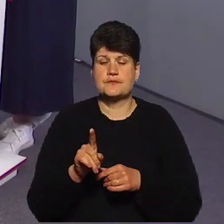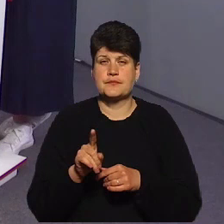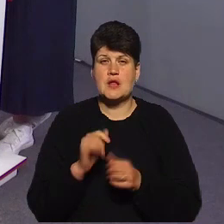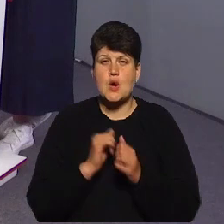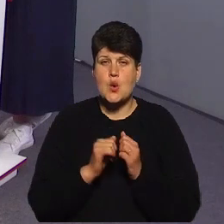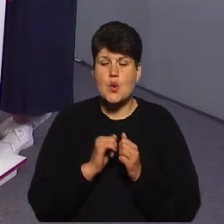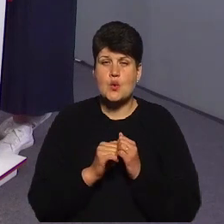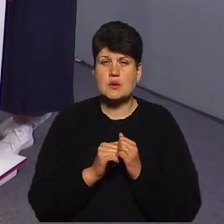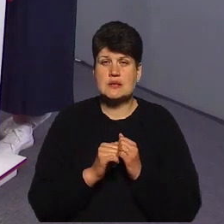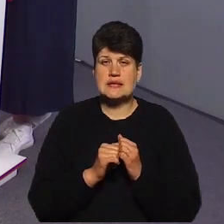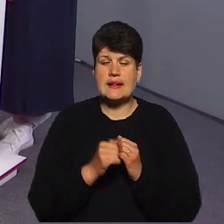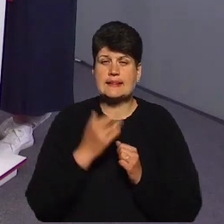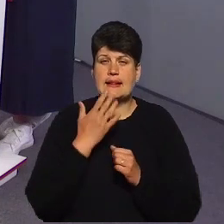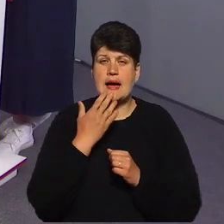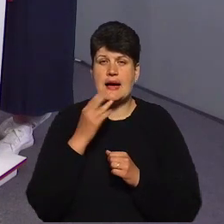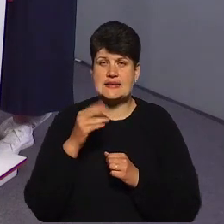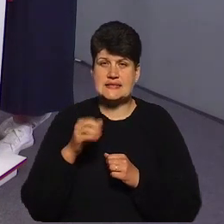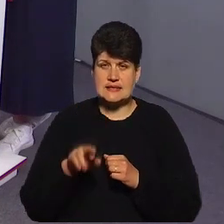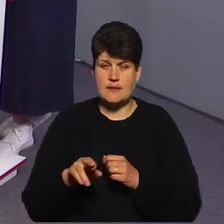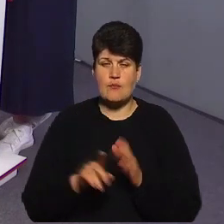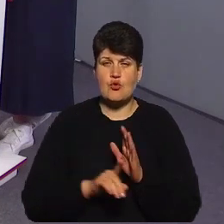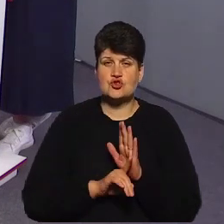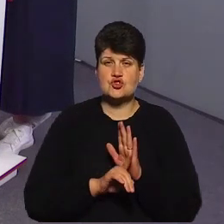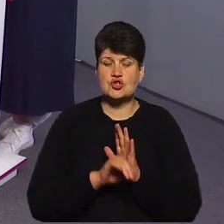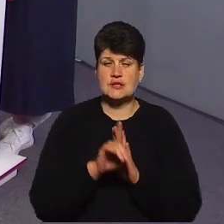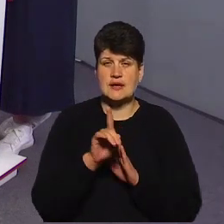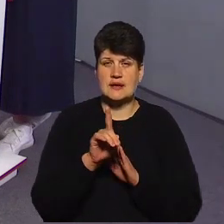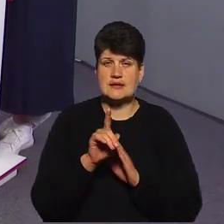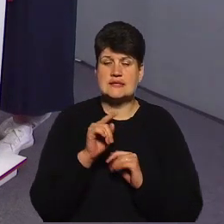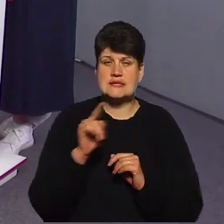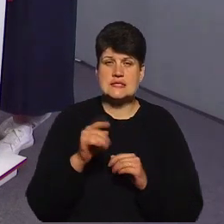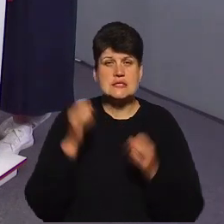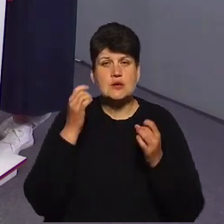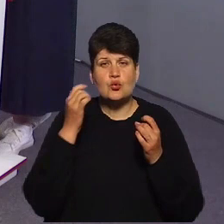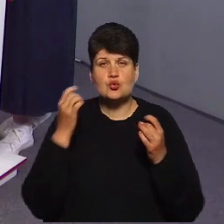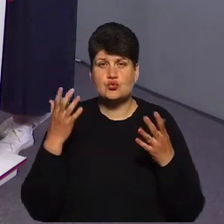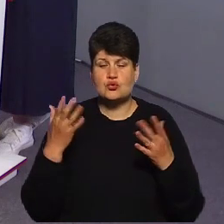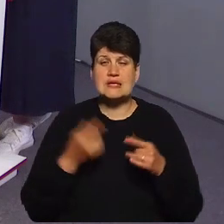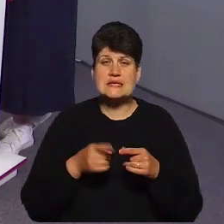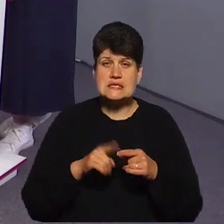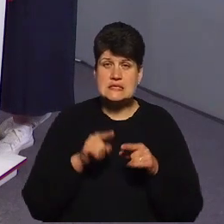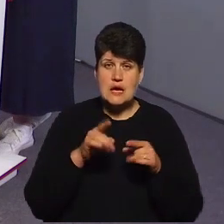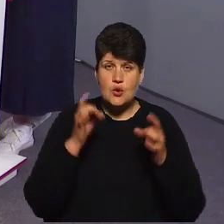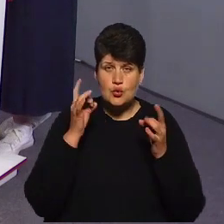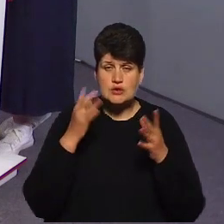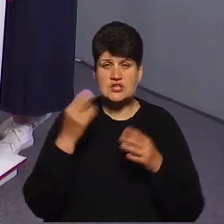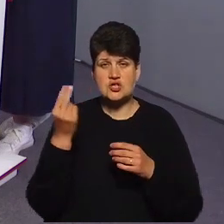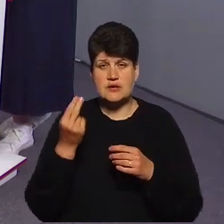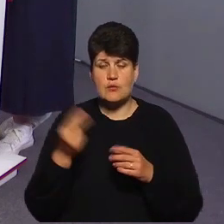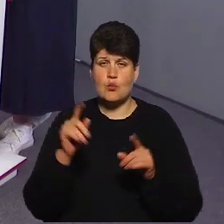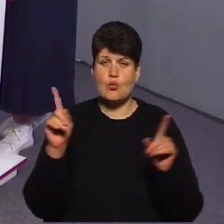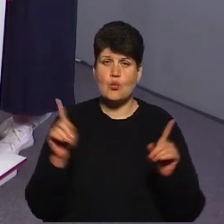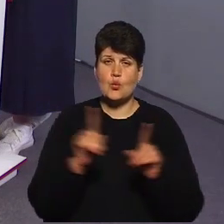кожна нація, вона починається саме з культури. Так, це культура, це живопис, музика, ну і багато всього.